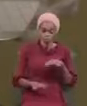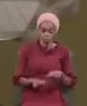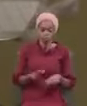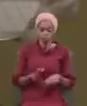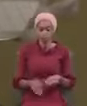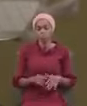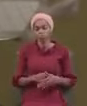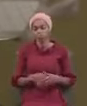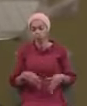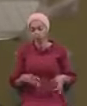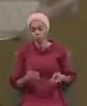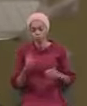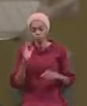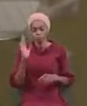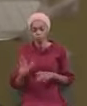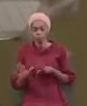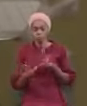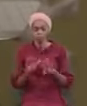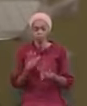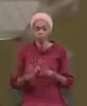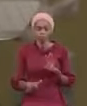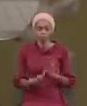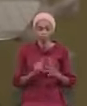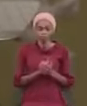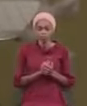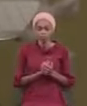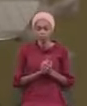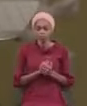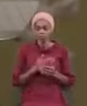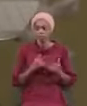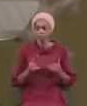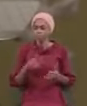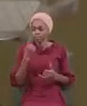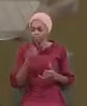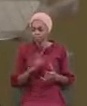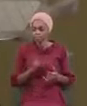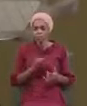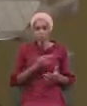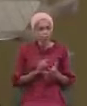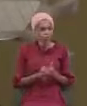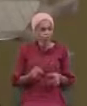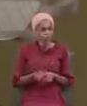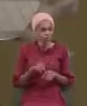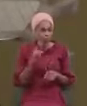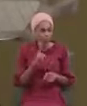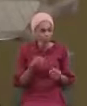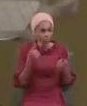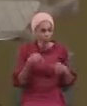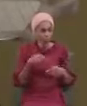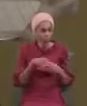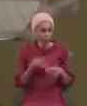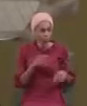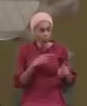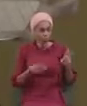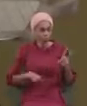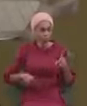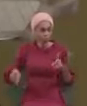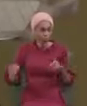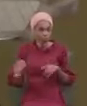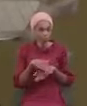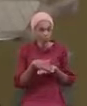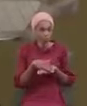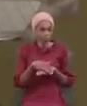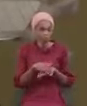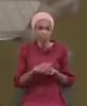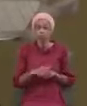Dieu montrant que que vous venez dans le royaume Dieu a des directives si nous